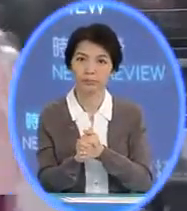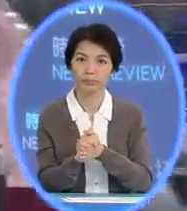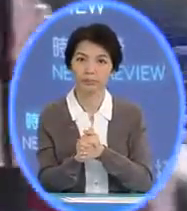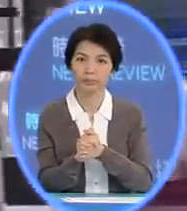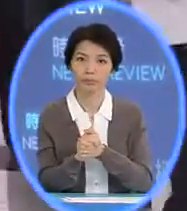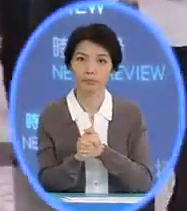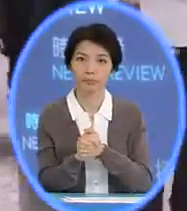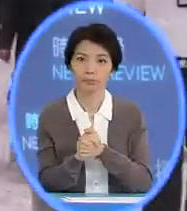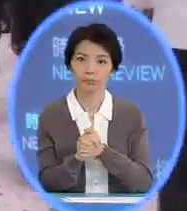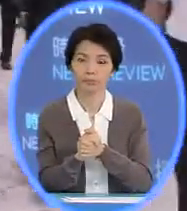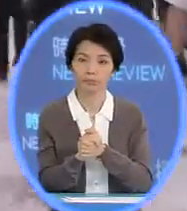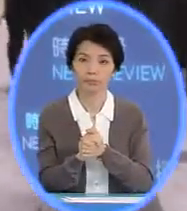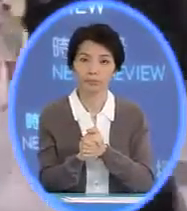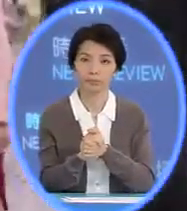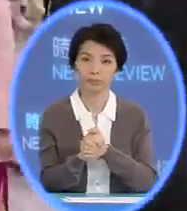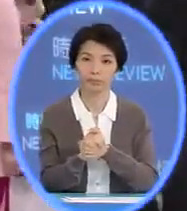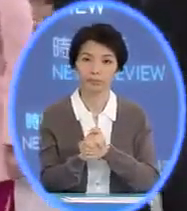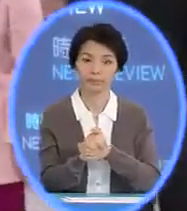好，呢边。